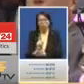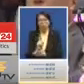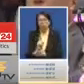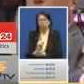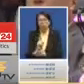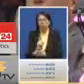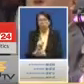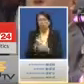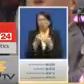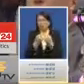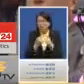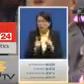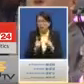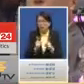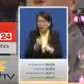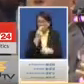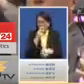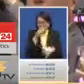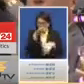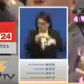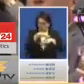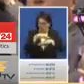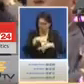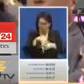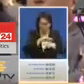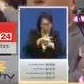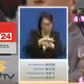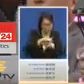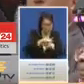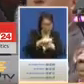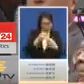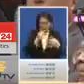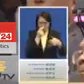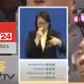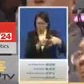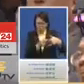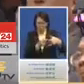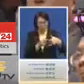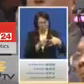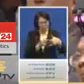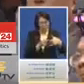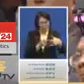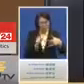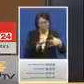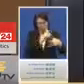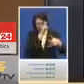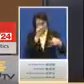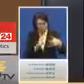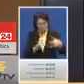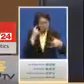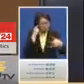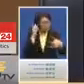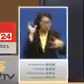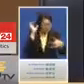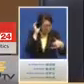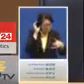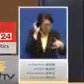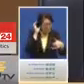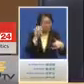แต่ความเหมาะสมความมัวหมองแล้วก็ความน่าเชื่อถือนี่มันสูงก